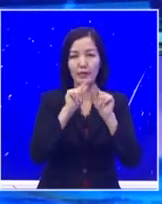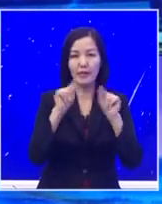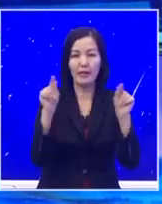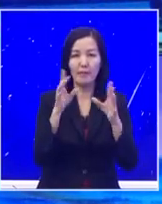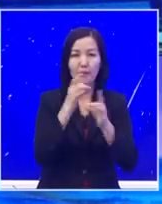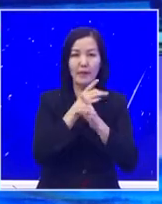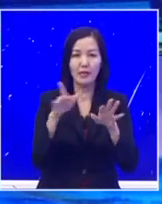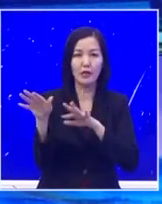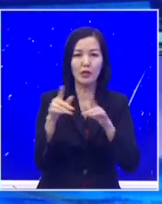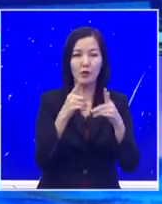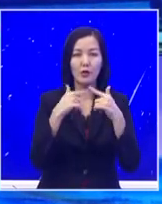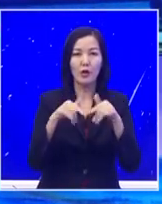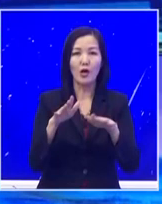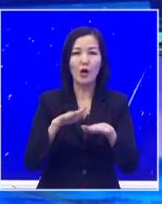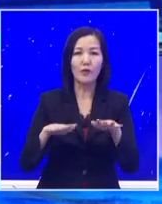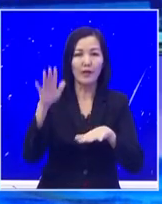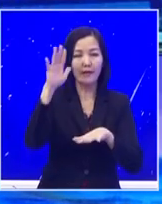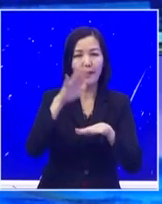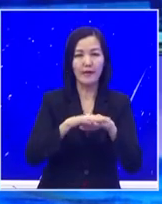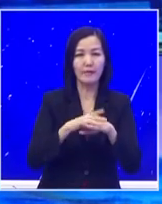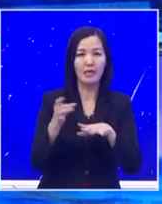Мәдени шараның ұйымдастырылуына аудан әкімдігі мен